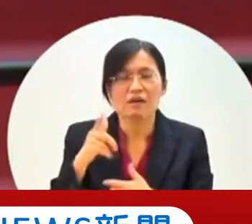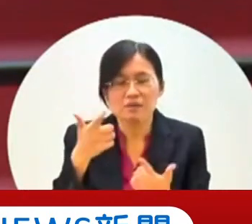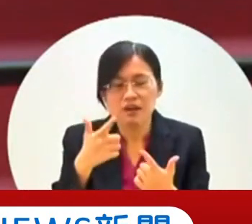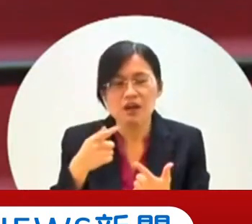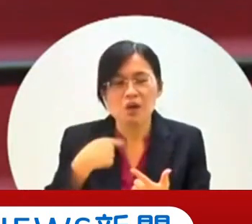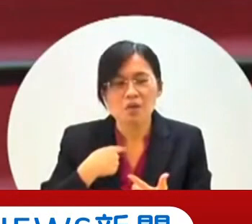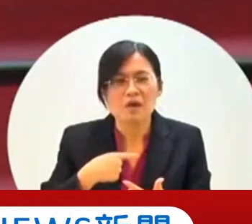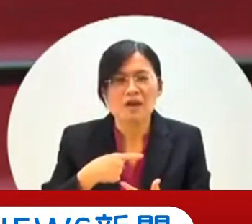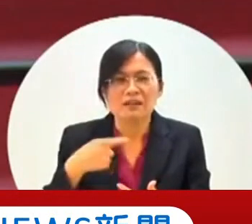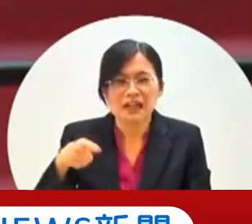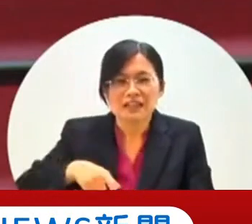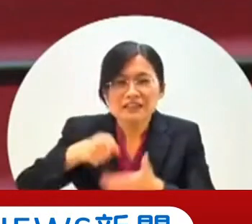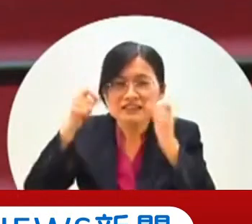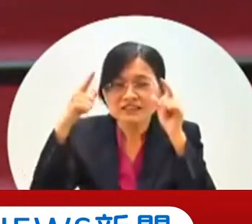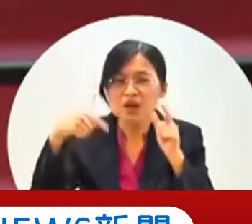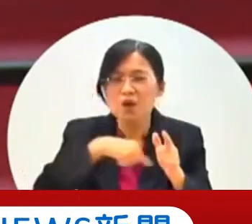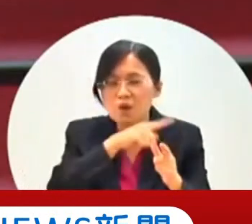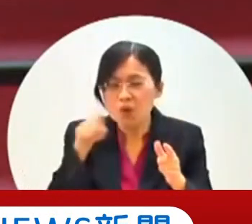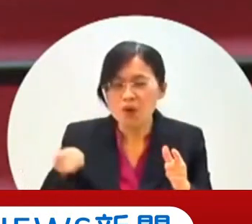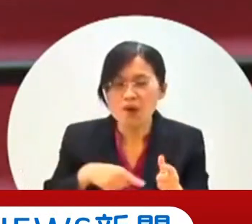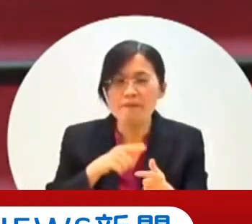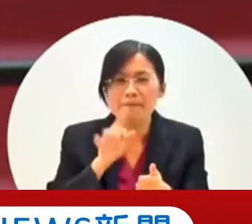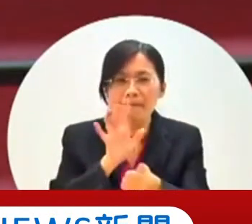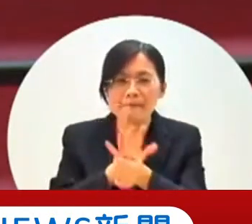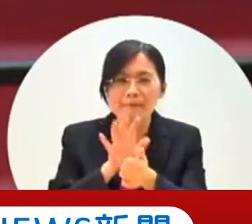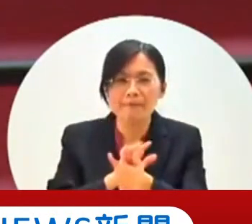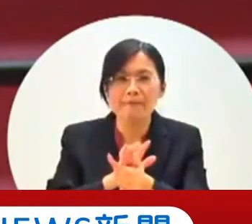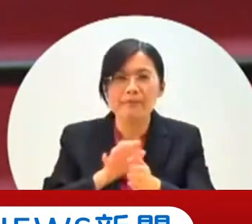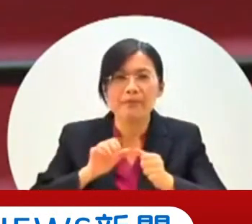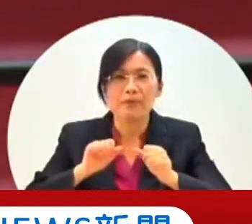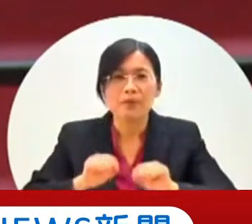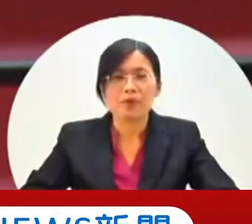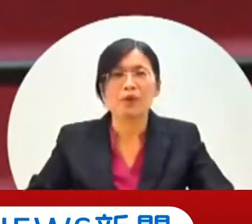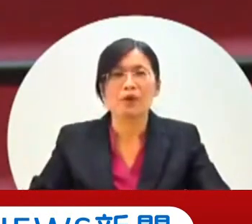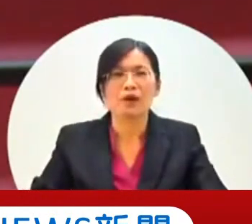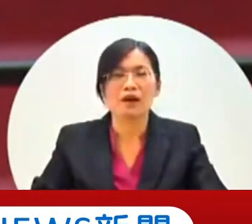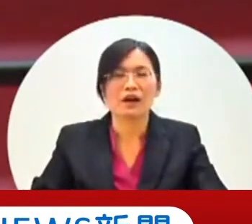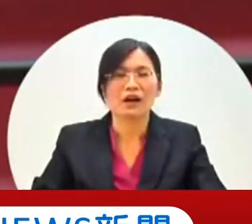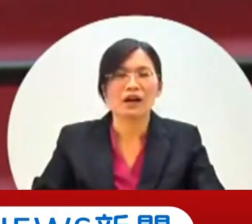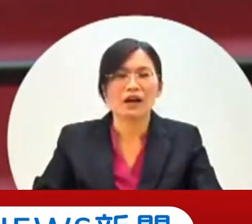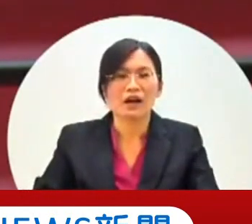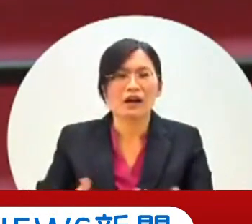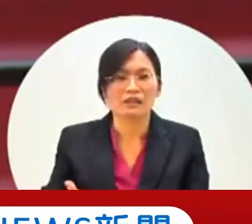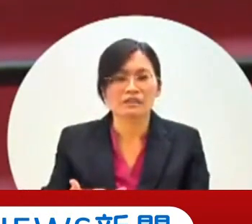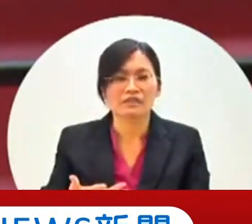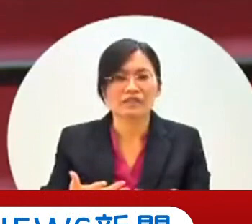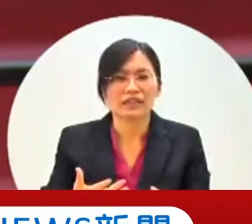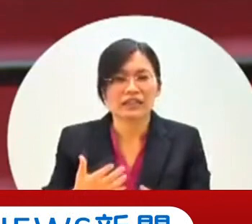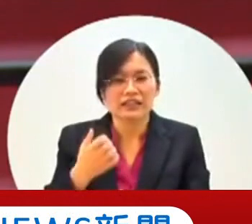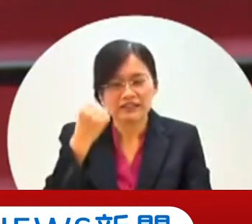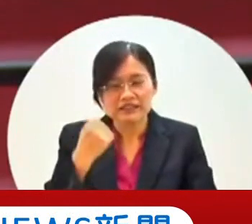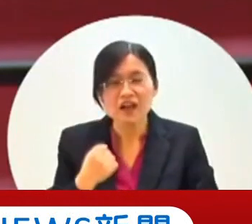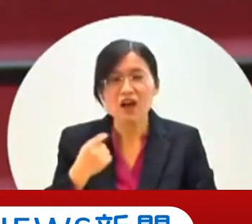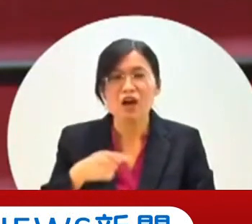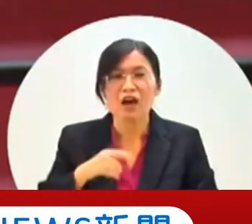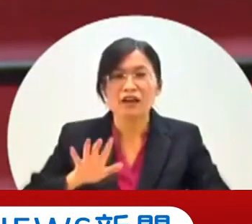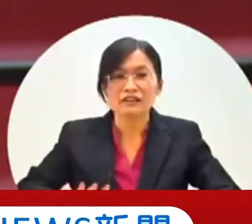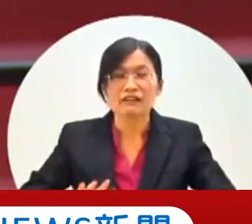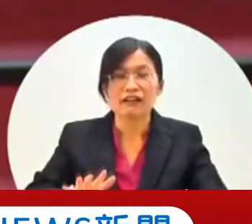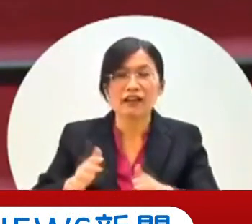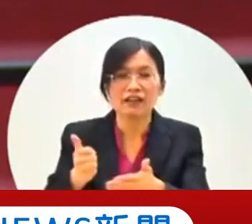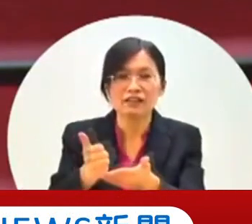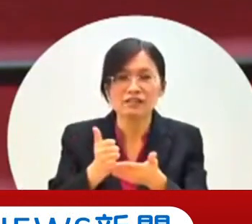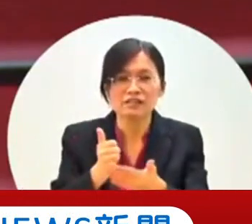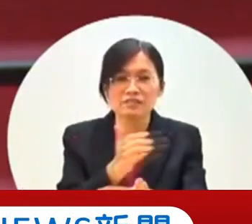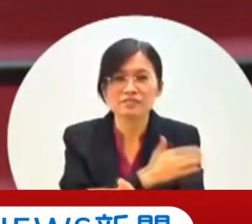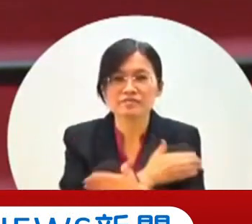油。是不是我就先不多说，是不是请其迈市长 您可不可以今天有好几个好，今天时